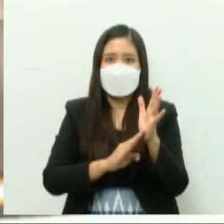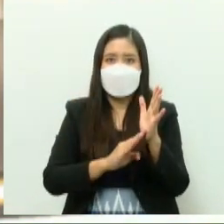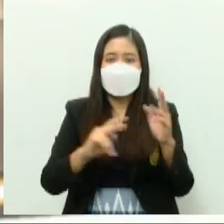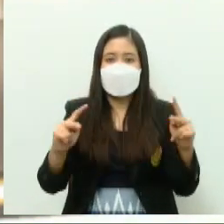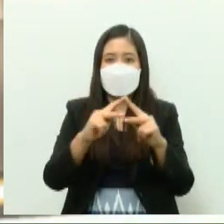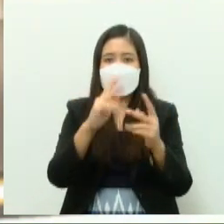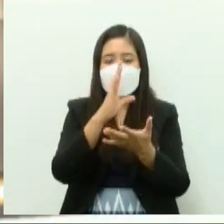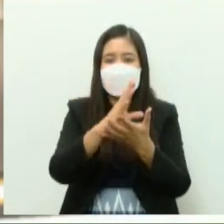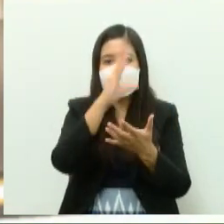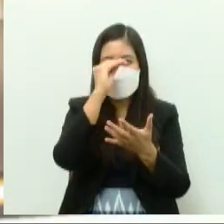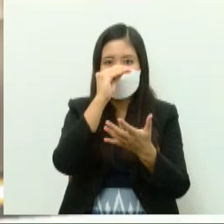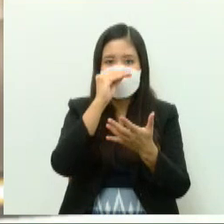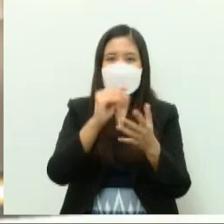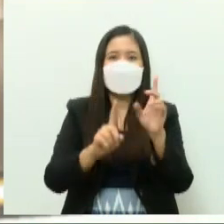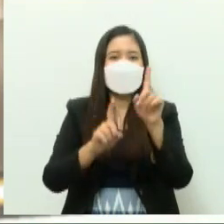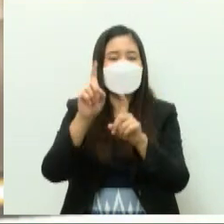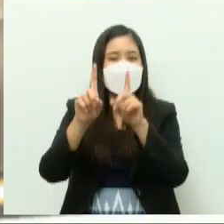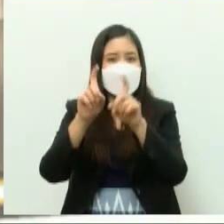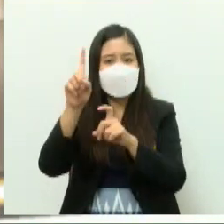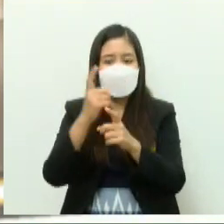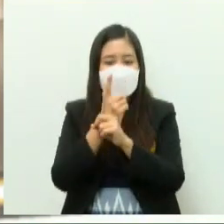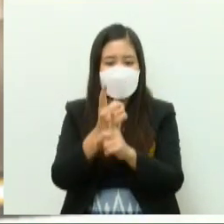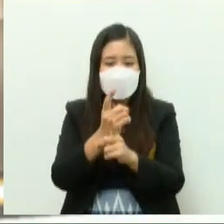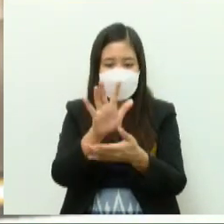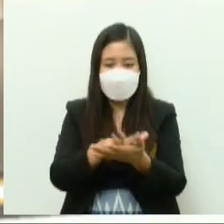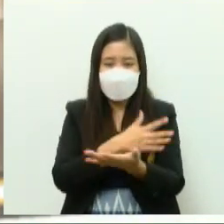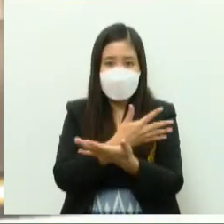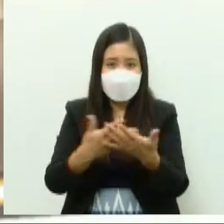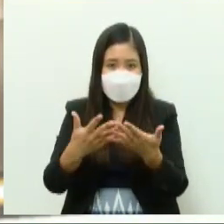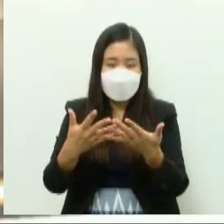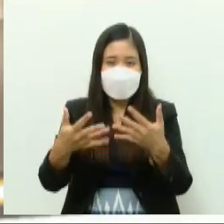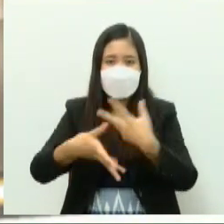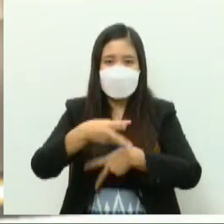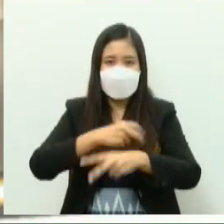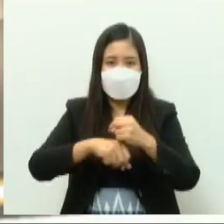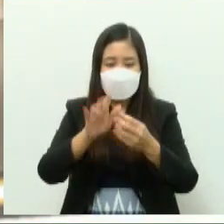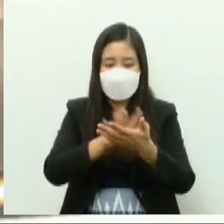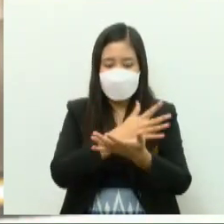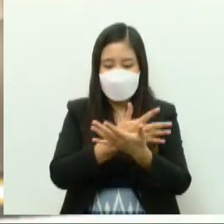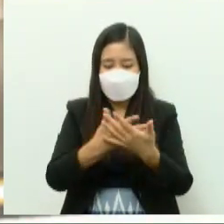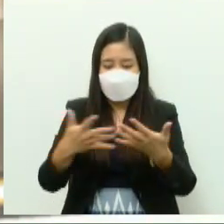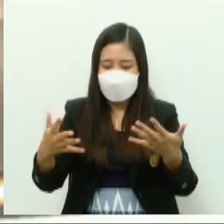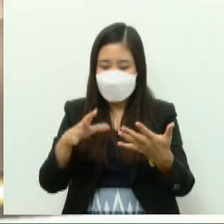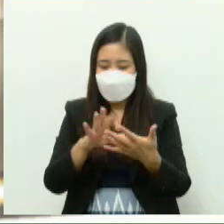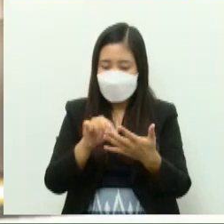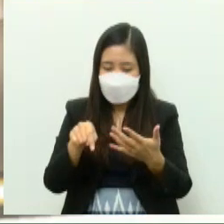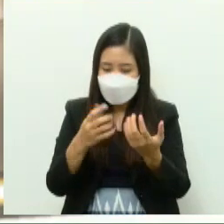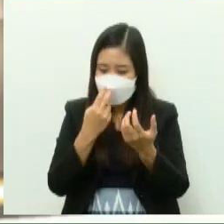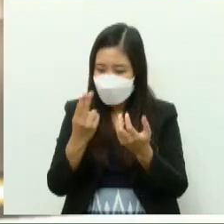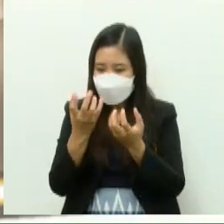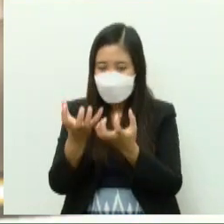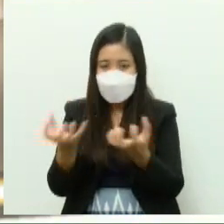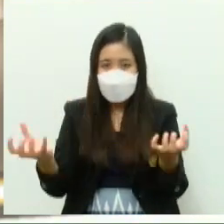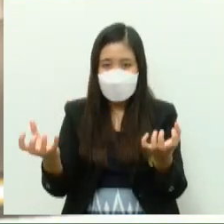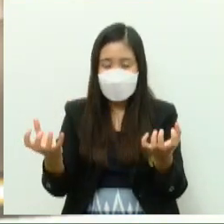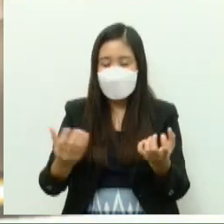าธารณสุขตลอดจนตัวชี้วัดตามแผนปฏิบัติการประจำปีแล้วครับมีการได้เก็บเกี่ยวผลผลิตก็จะเห็นได้ว่า